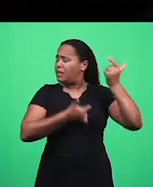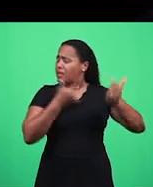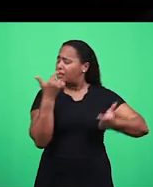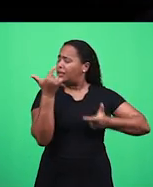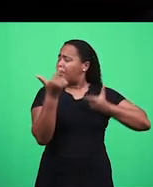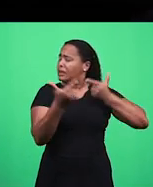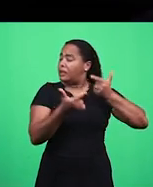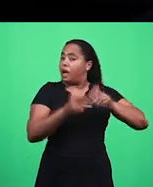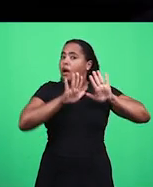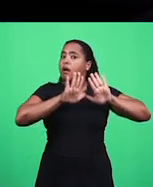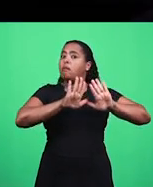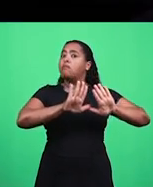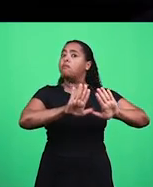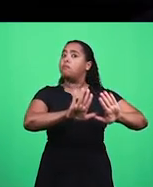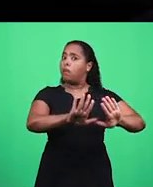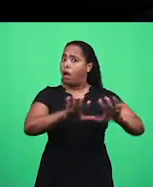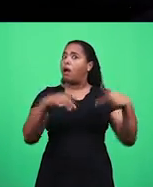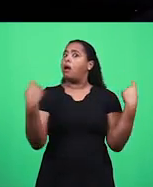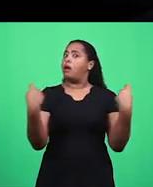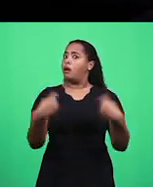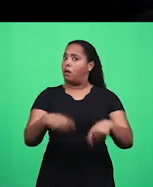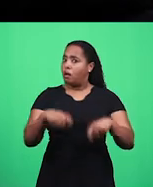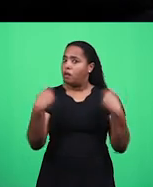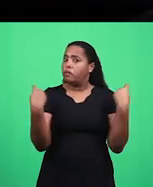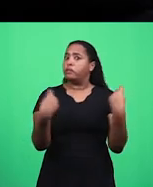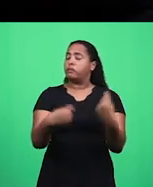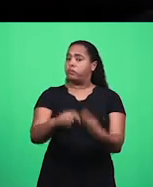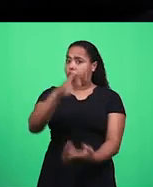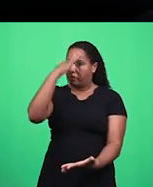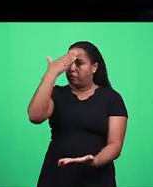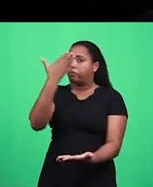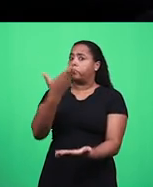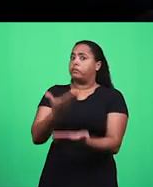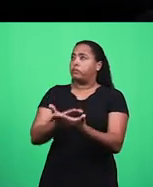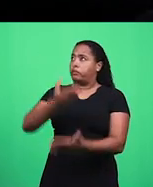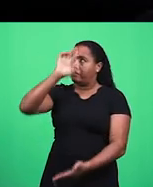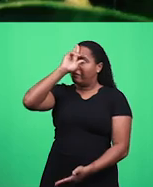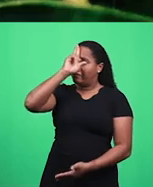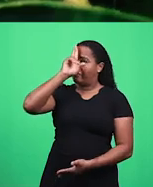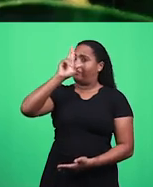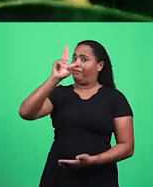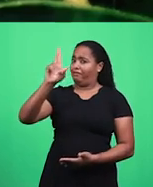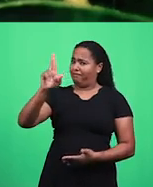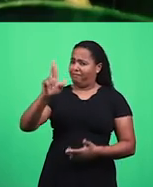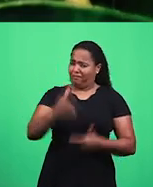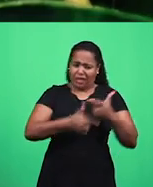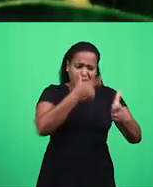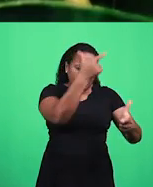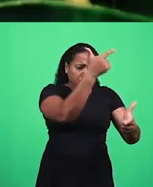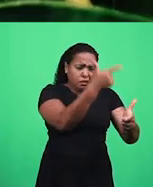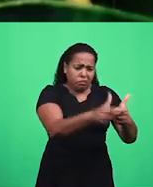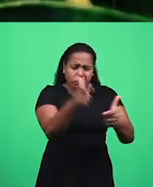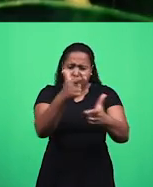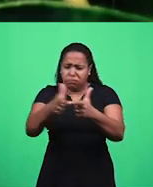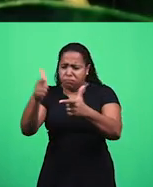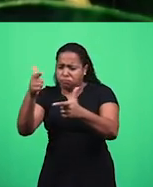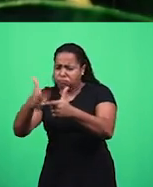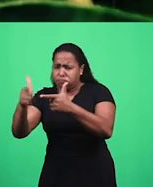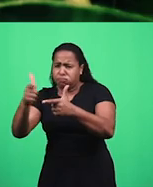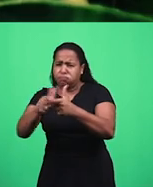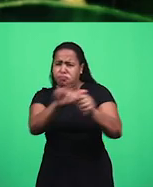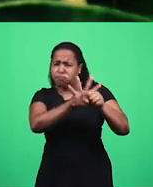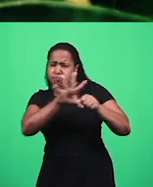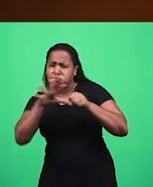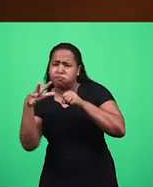и содрогнется земля, я все равно буду уповать. Я не смотрю